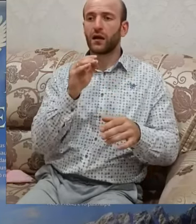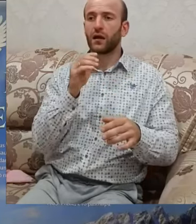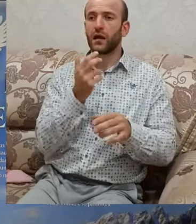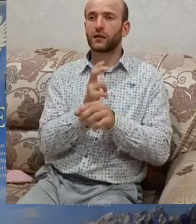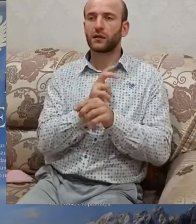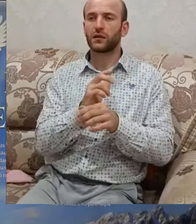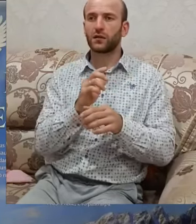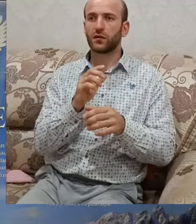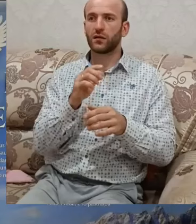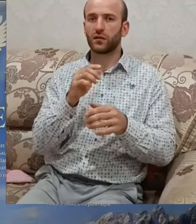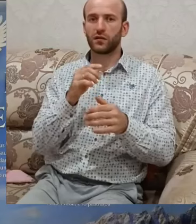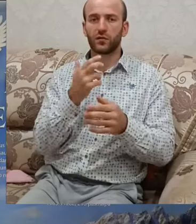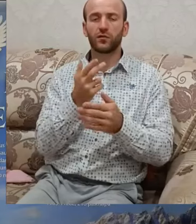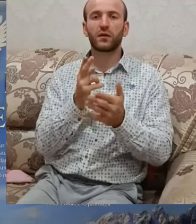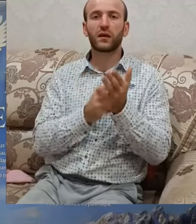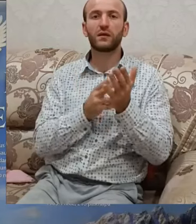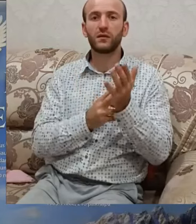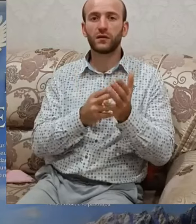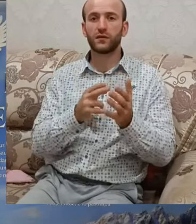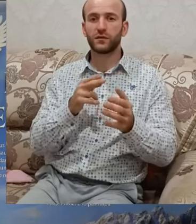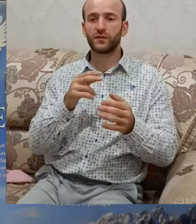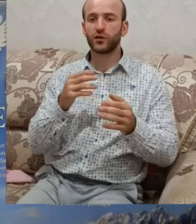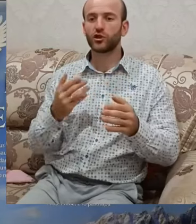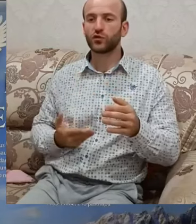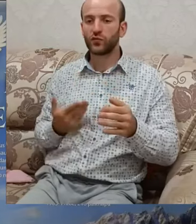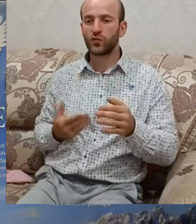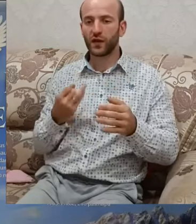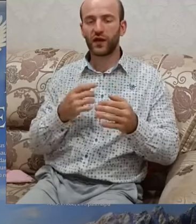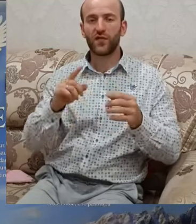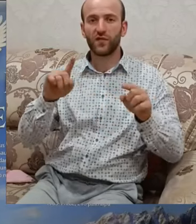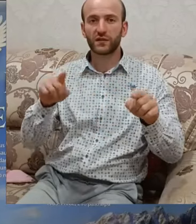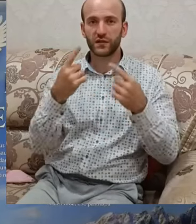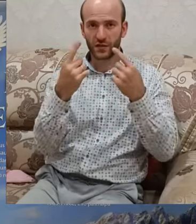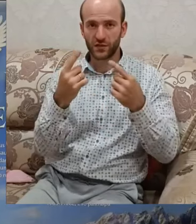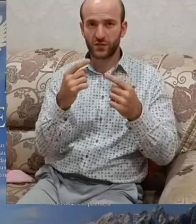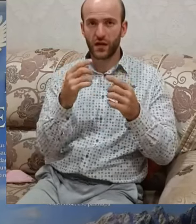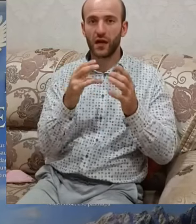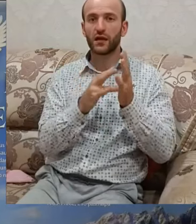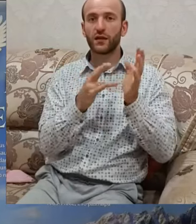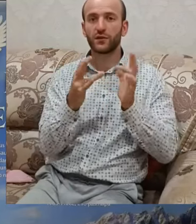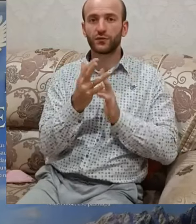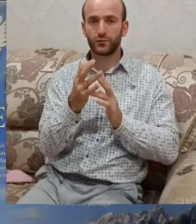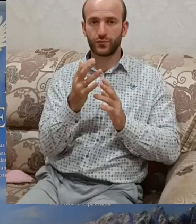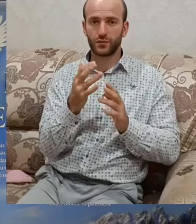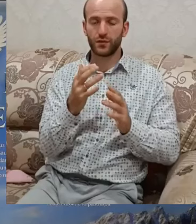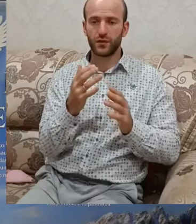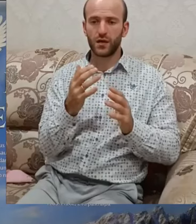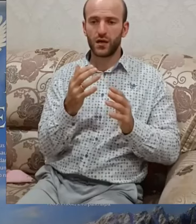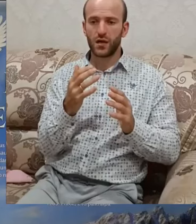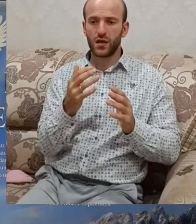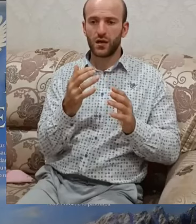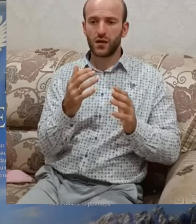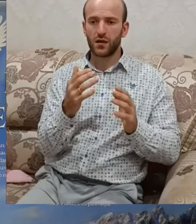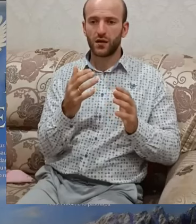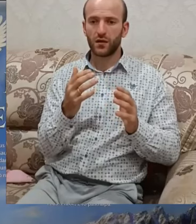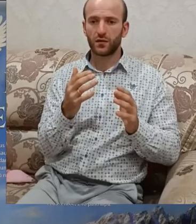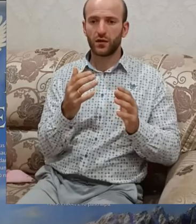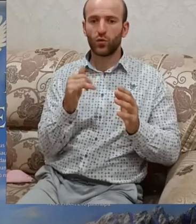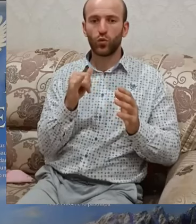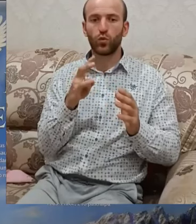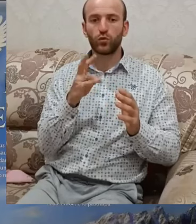Иисуса Христа. Аминь. Аминь. Kurie tiki. Которые верят. Jie turi jo patvirtinimo jėgą. У